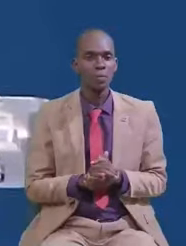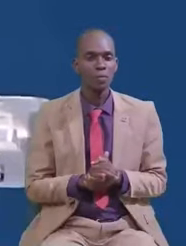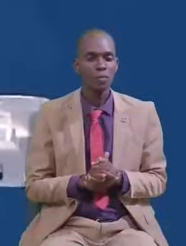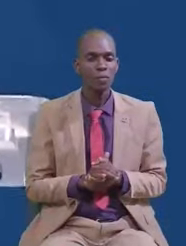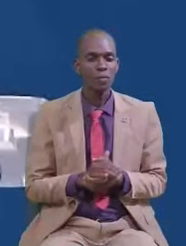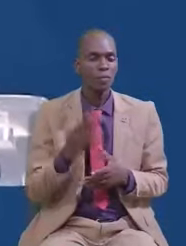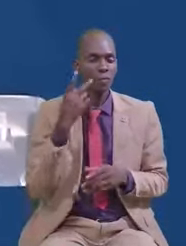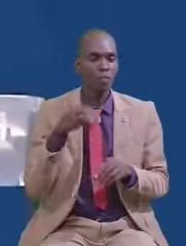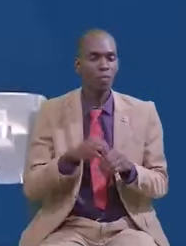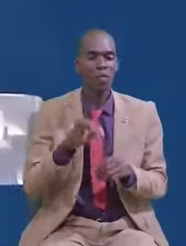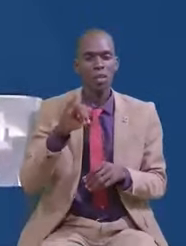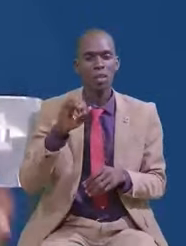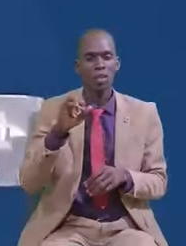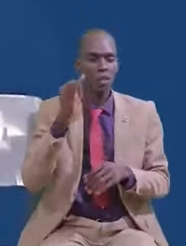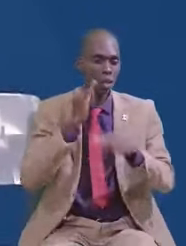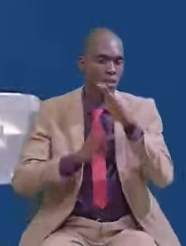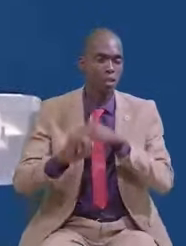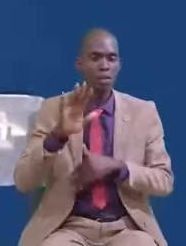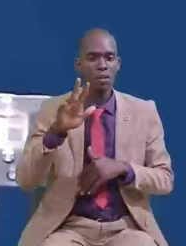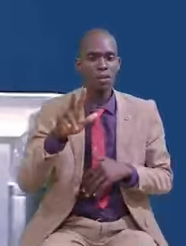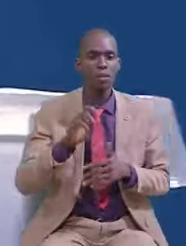En Ésaïe 53, verset 1,